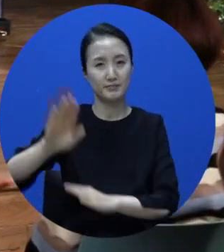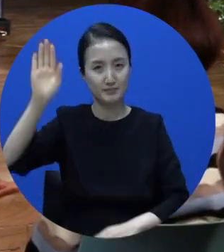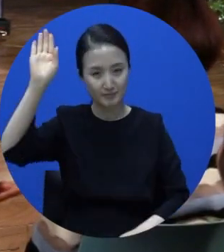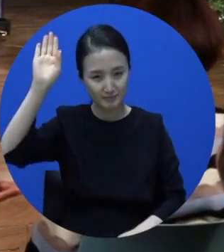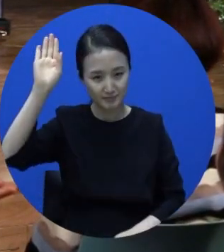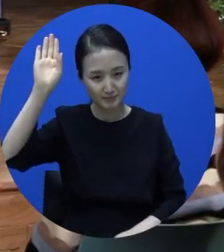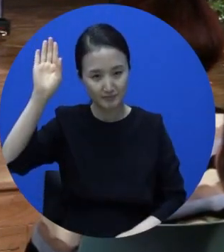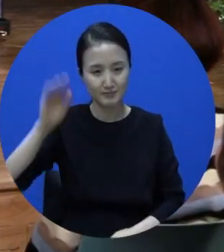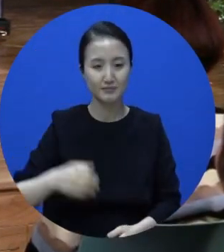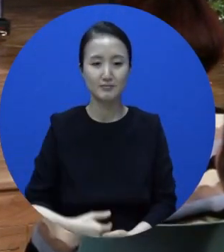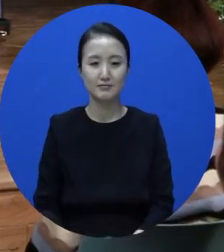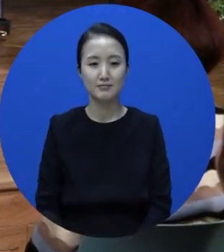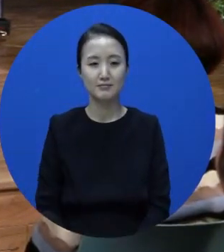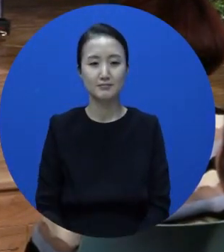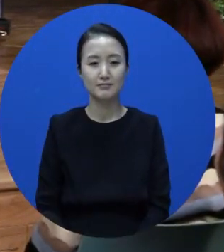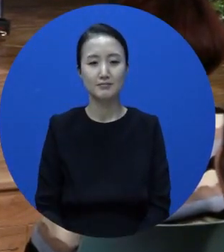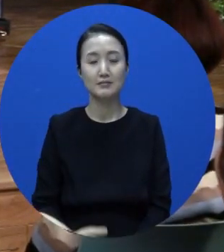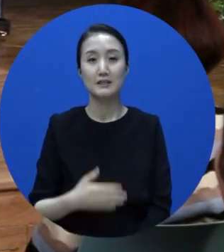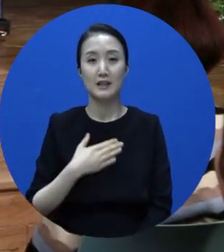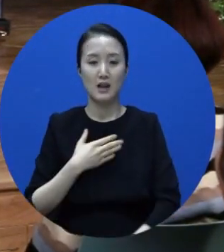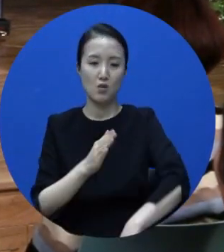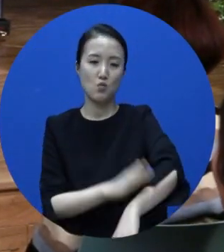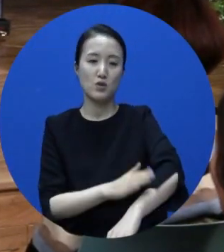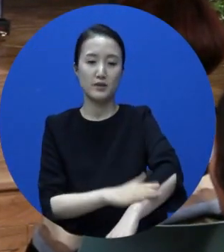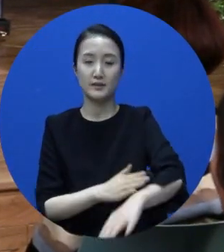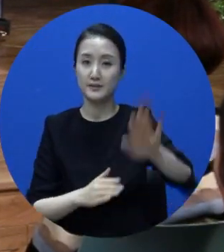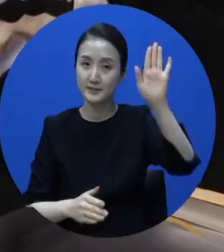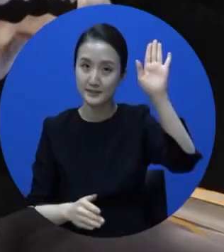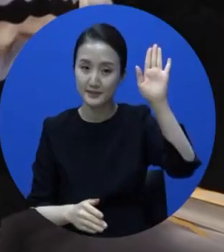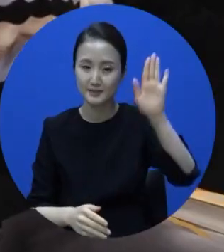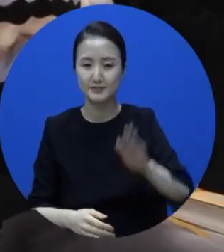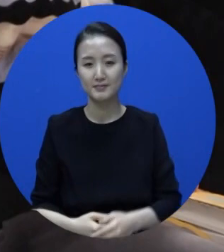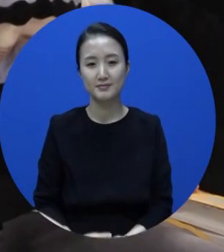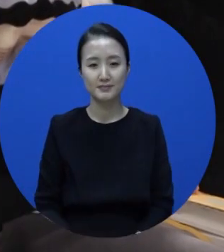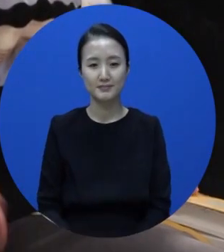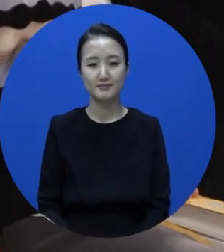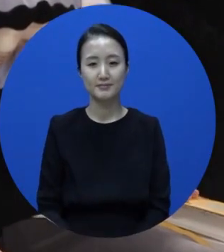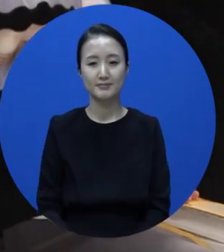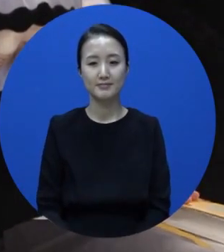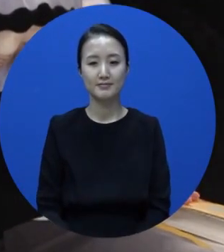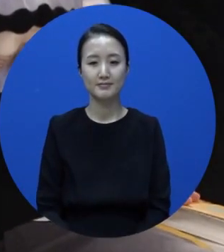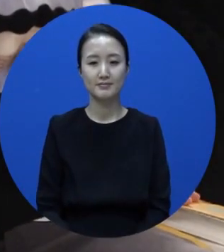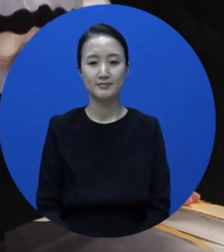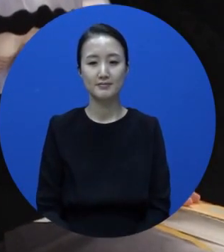반 정도 드셨고 나는 왼쪽 길로 가겠다 손들어 봐 줘 네 좋습니다